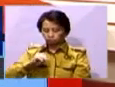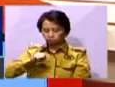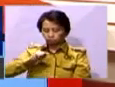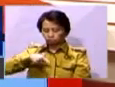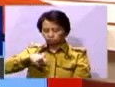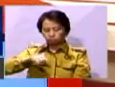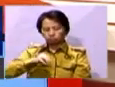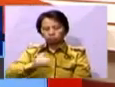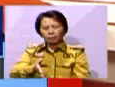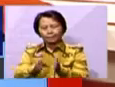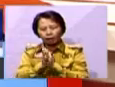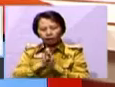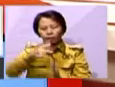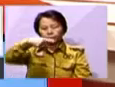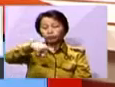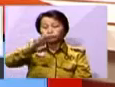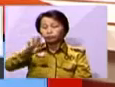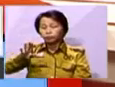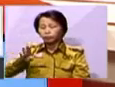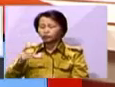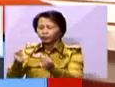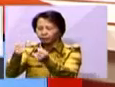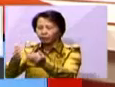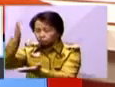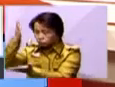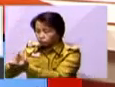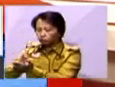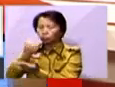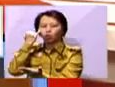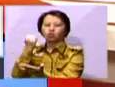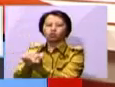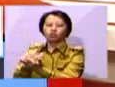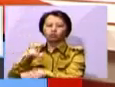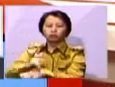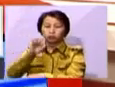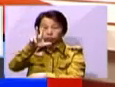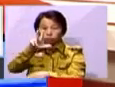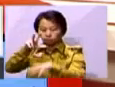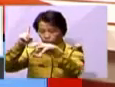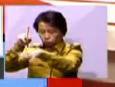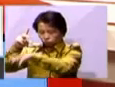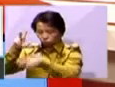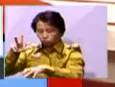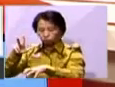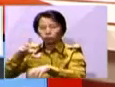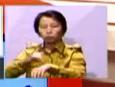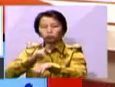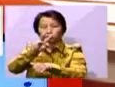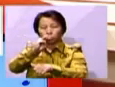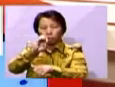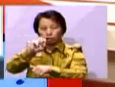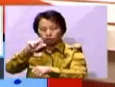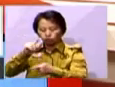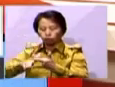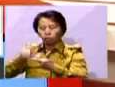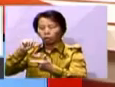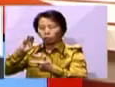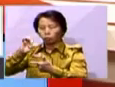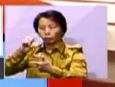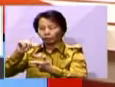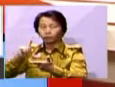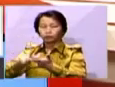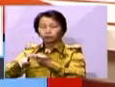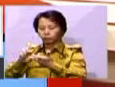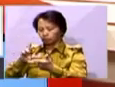menggesa PBB segera bertindak membendung keganasan di tiga wilayah Rakhine iaitu Muang Do, Buti Daung